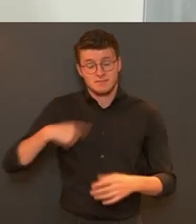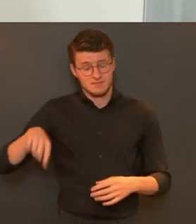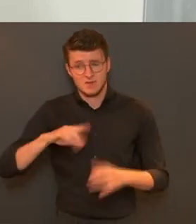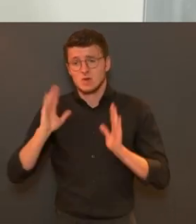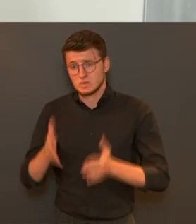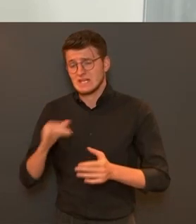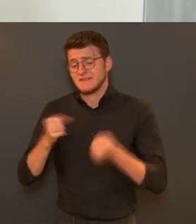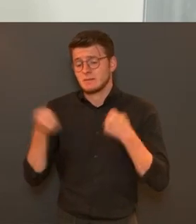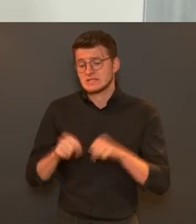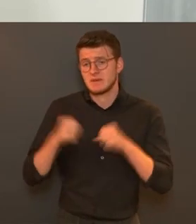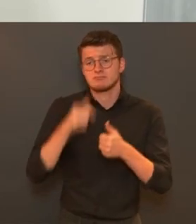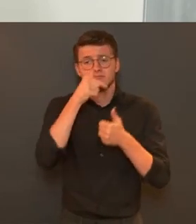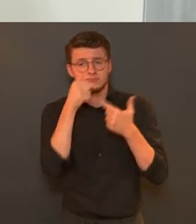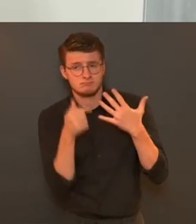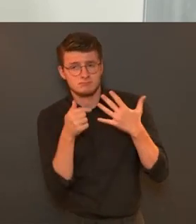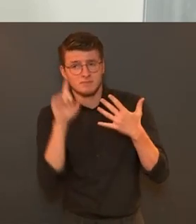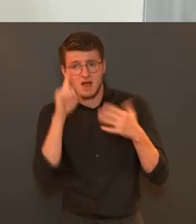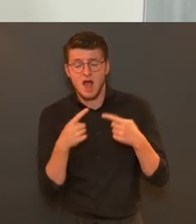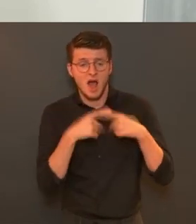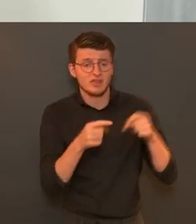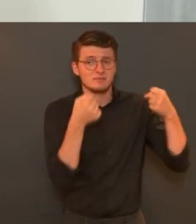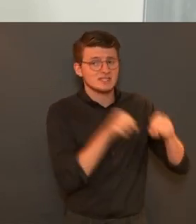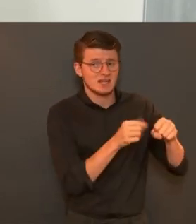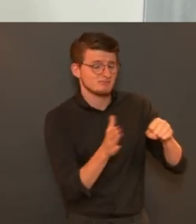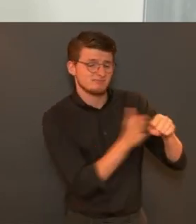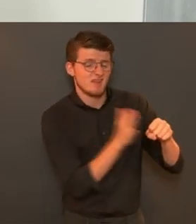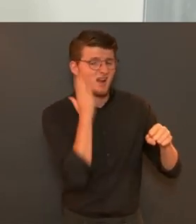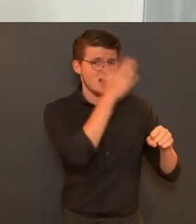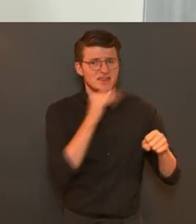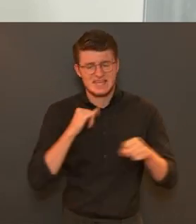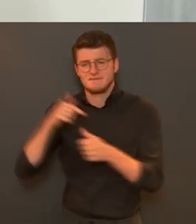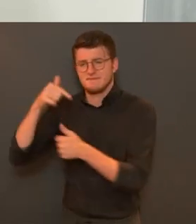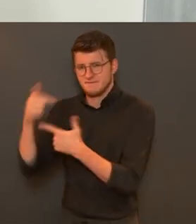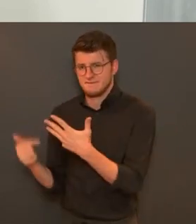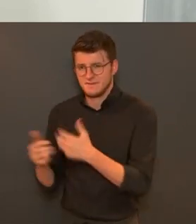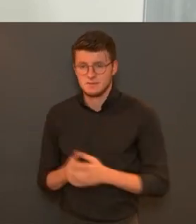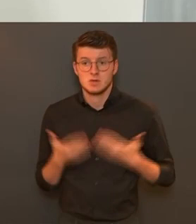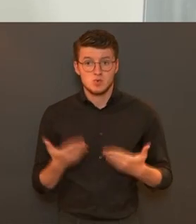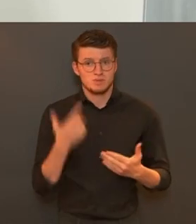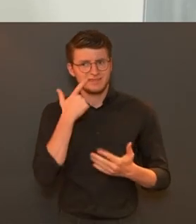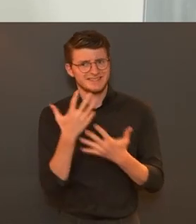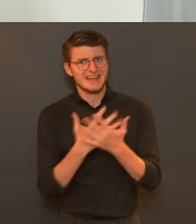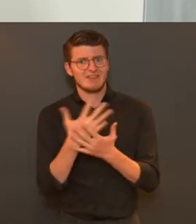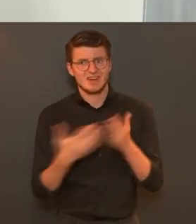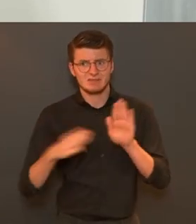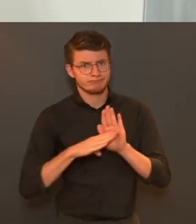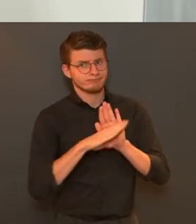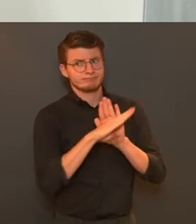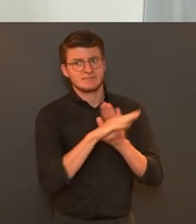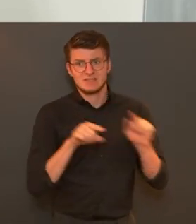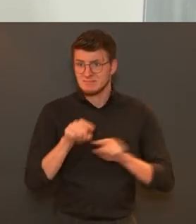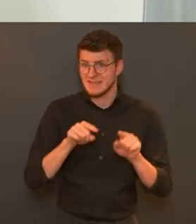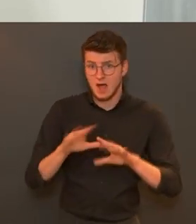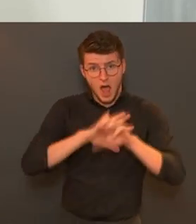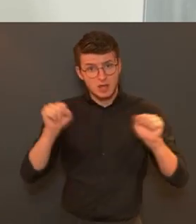Et nous allons pouvoir répondre positivement à certaines de ces attentes, mais pas à toutes. La situation épidémiologique aujourd'hui ne le permet pas